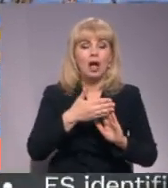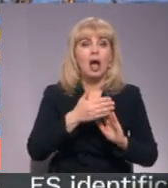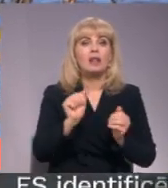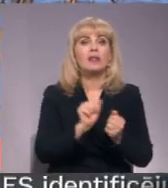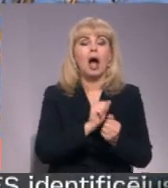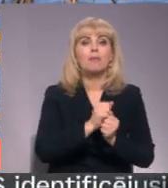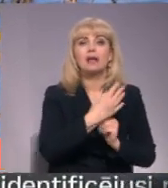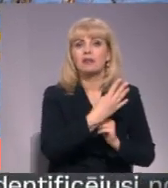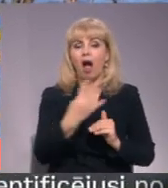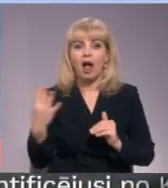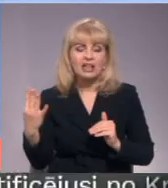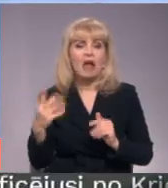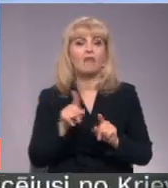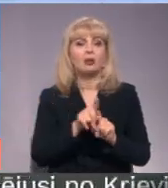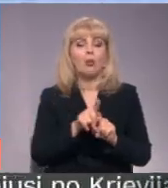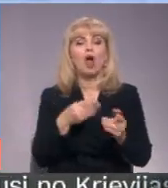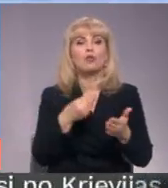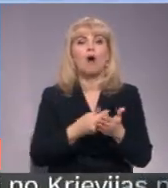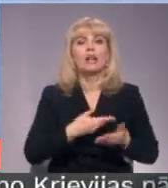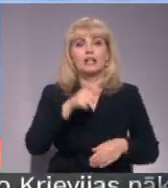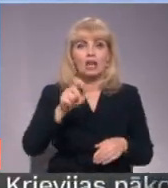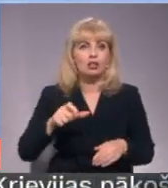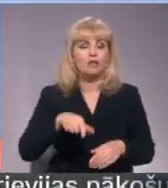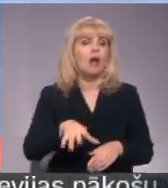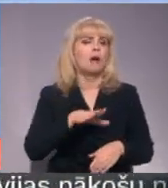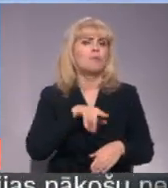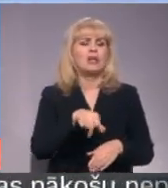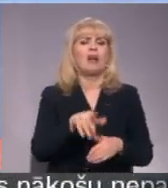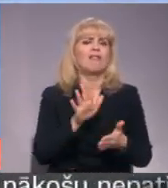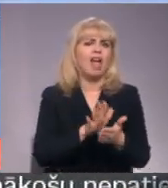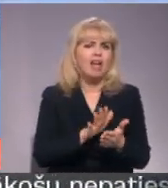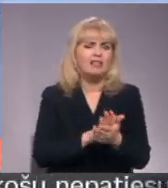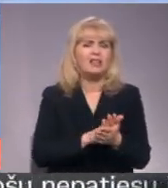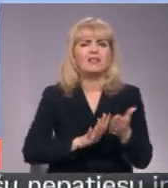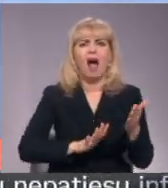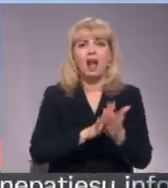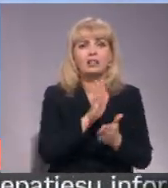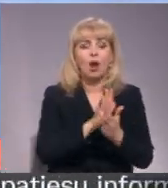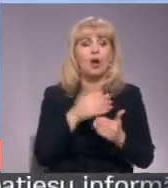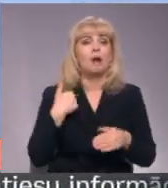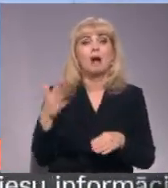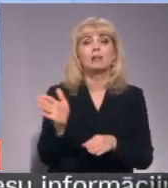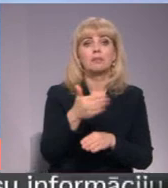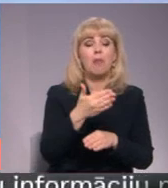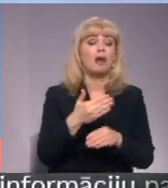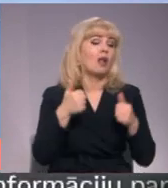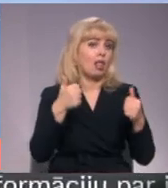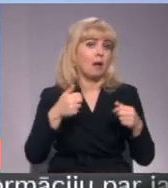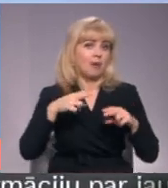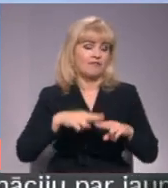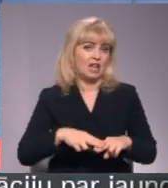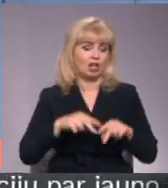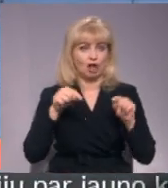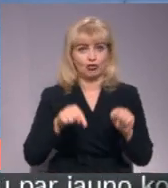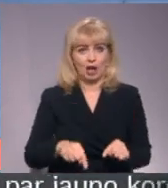novērtē vietējie iedzīvotāji. Šitāda netīrība te bija aizaudz viss. Mums kā pastaigāja ļoti laba vietas